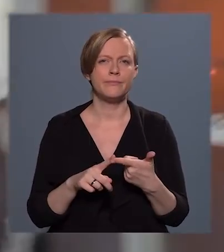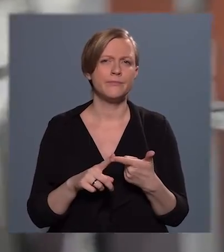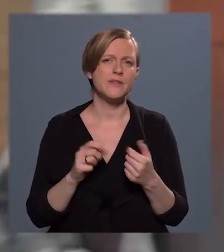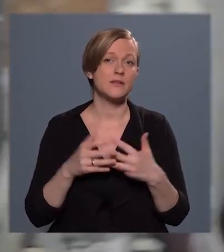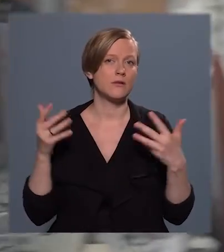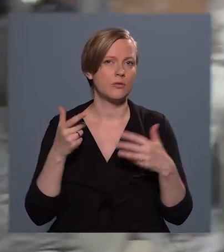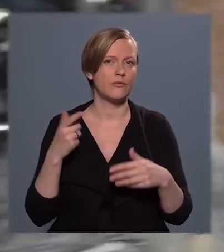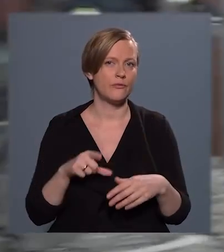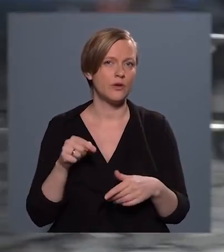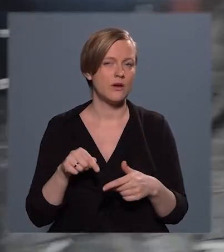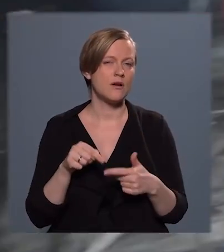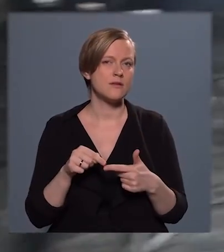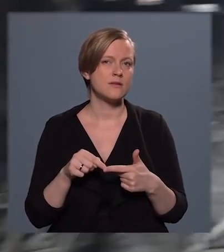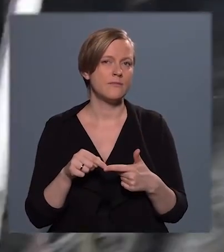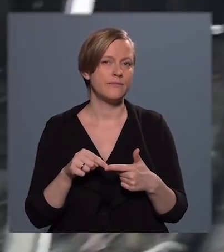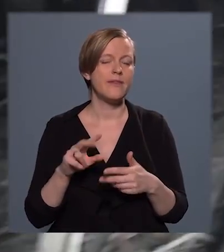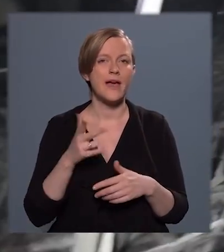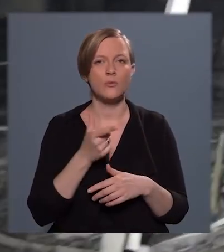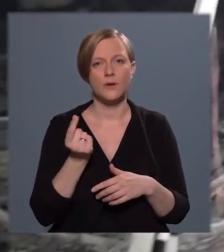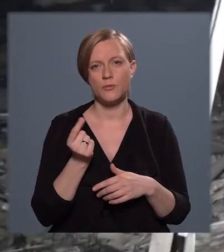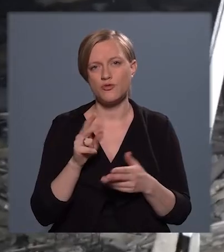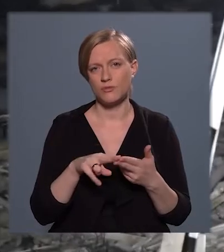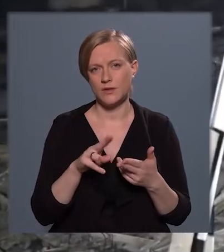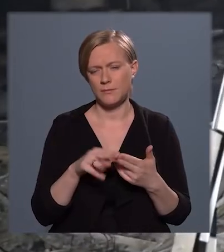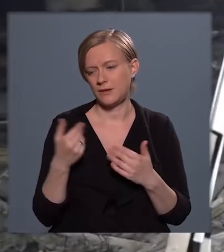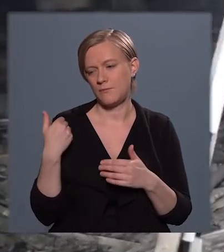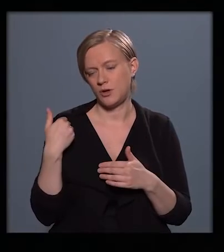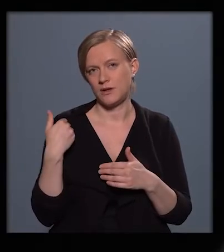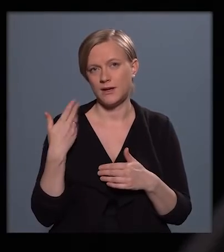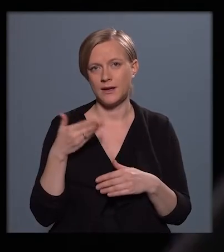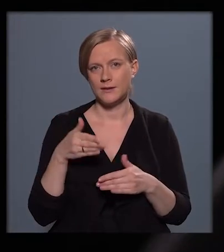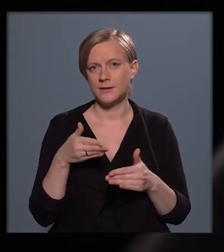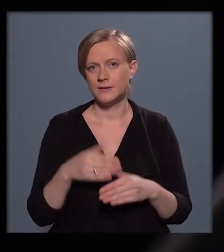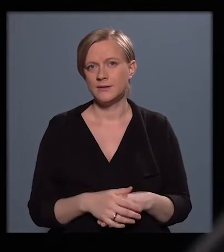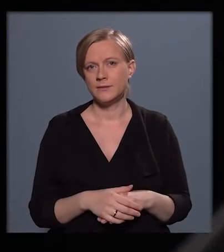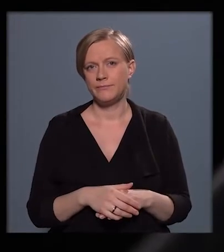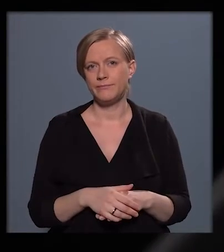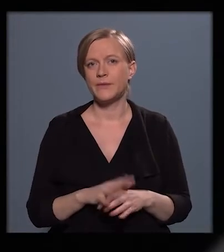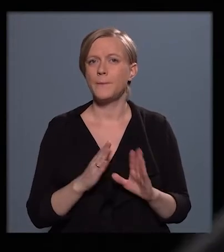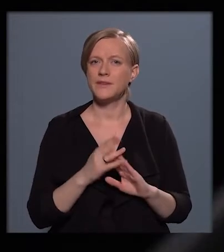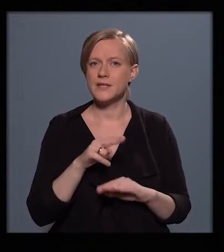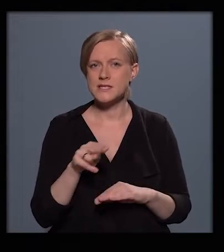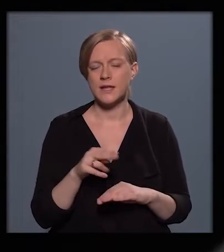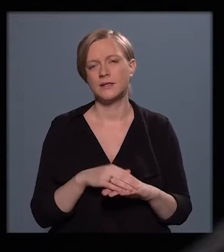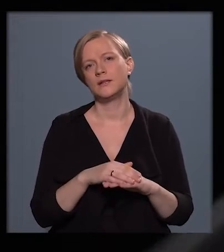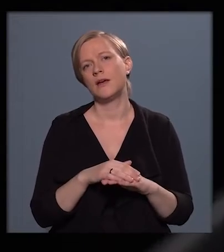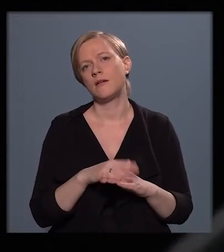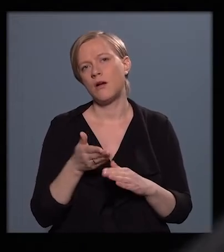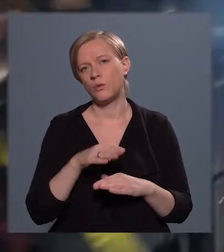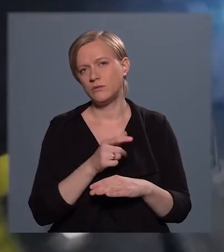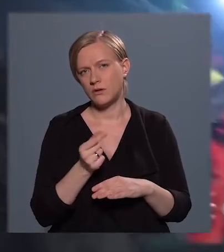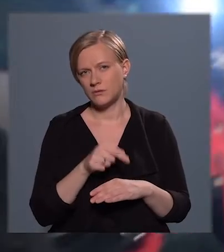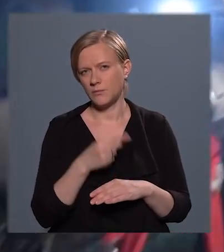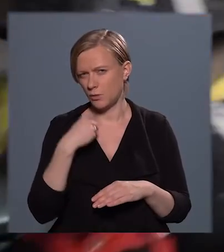kicsit nagyobb, az pedig a háromnapos ünnepen, nem olyan régen, ugye itt a Mindenszentek, Halottak napján.